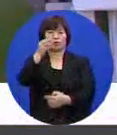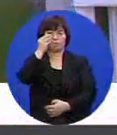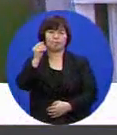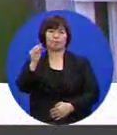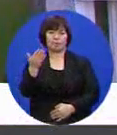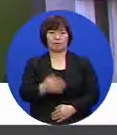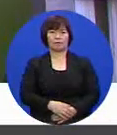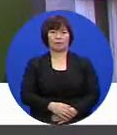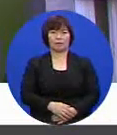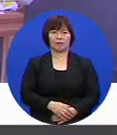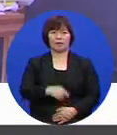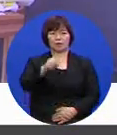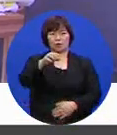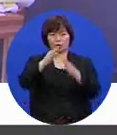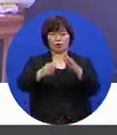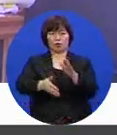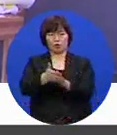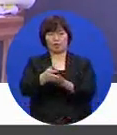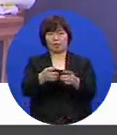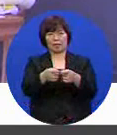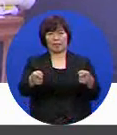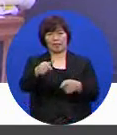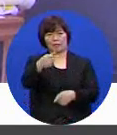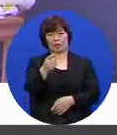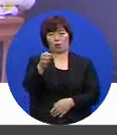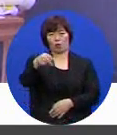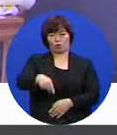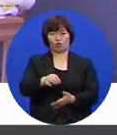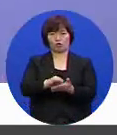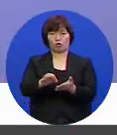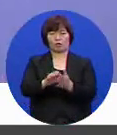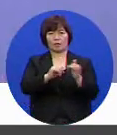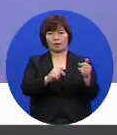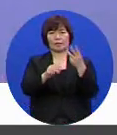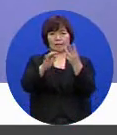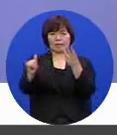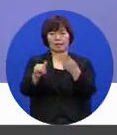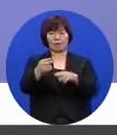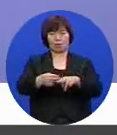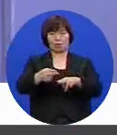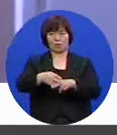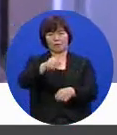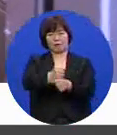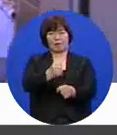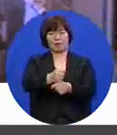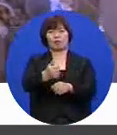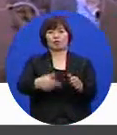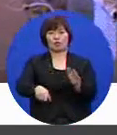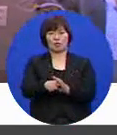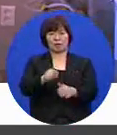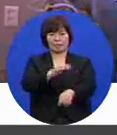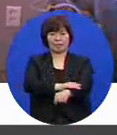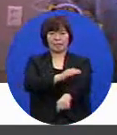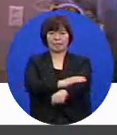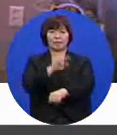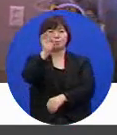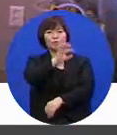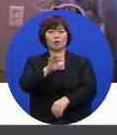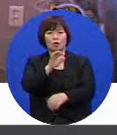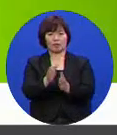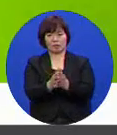들어갑니다. 전주시는 1층의 공유 주방은 3명의 청년 셰프들이 요식업 창업을 준비하는 실습 공간으로